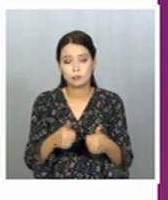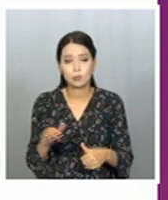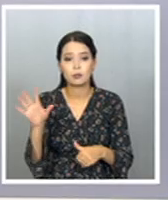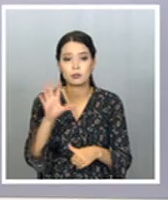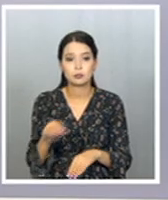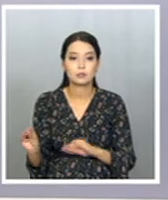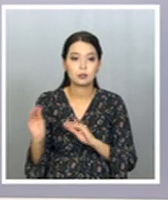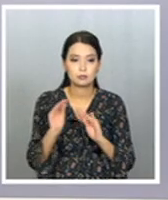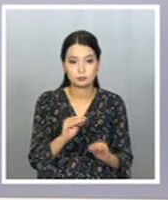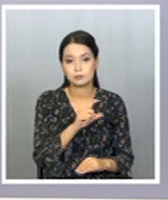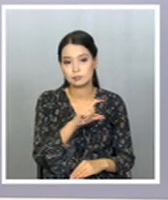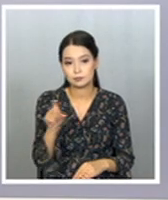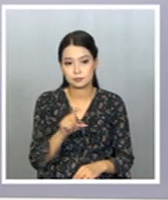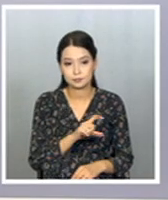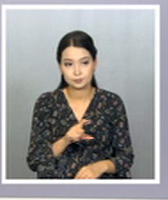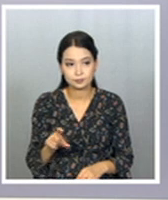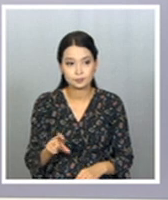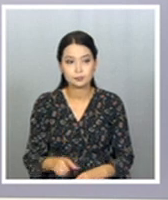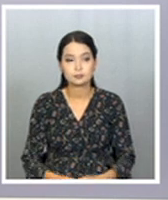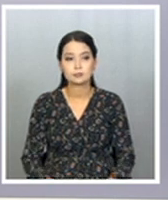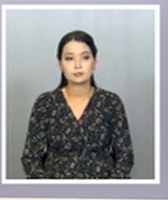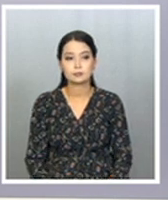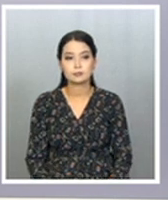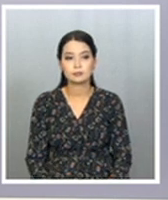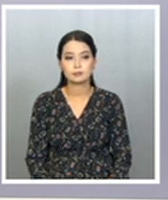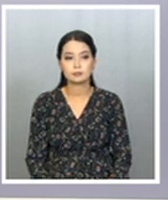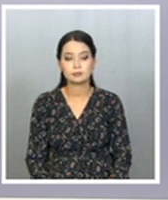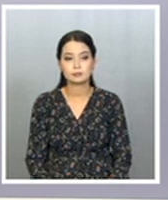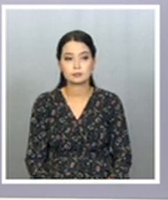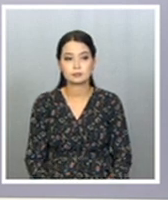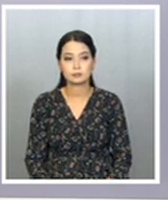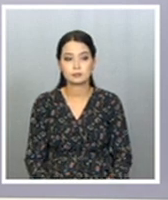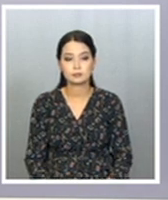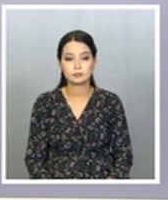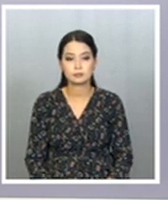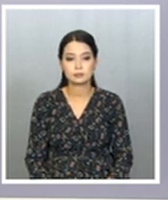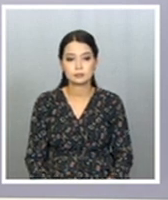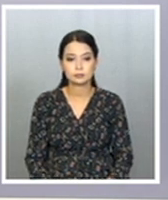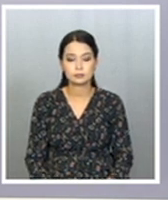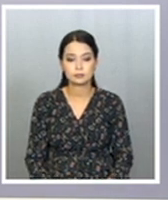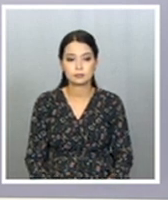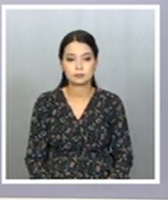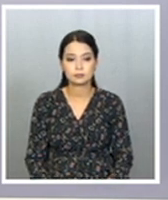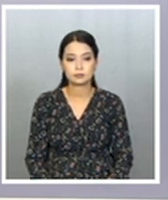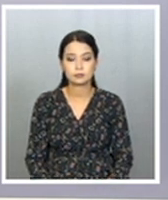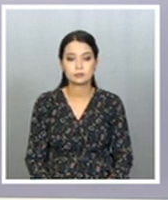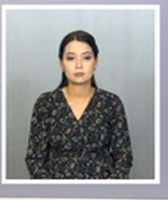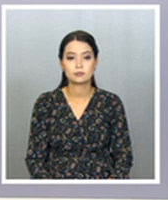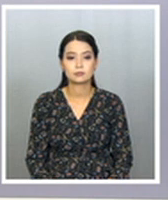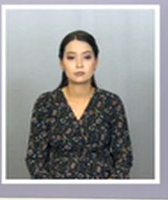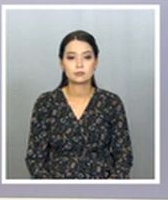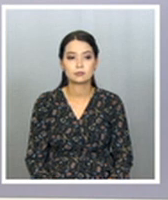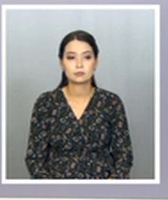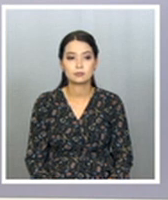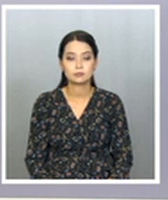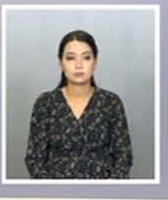алайық. Демек, 7-ден 3 теру тең, ол қайталанбайтын терудің формуласына алып барып қоямыз. Нәтижесінде бізде